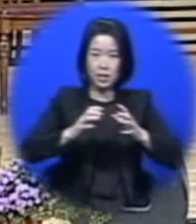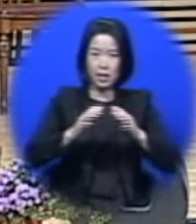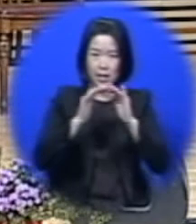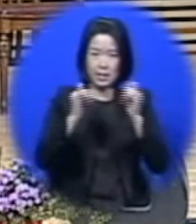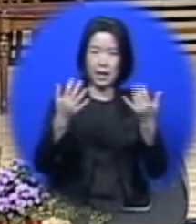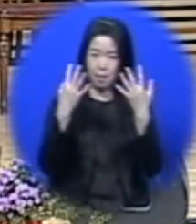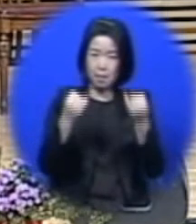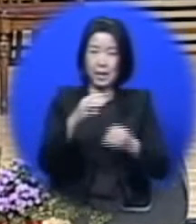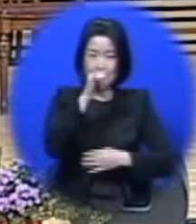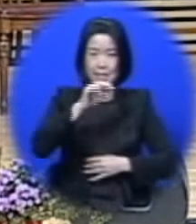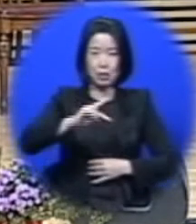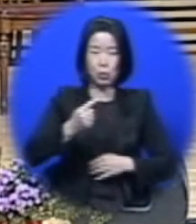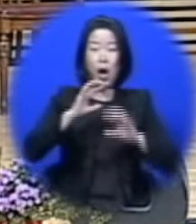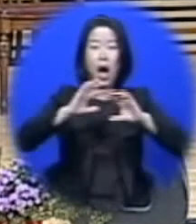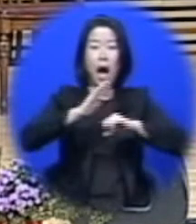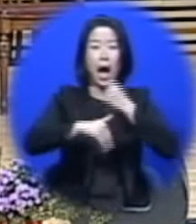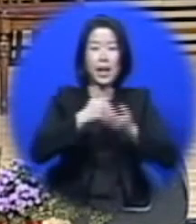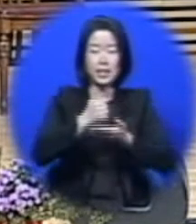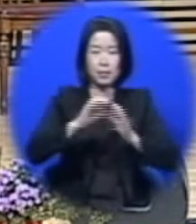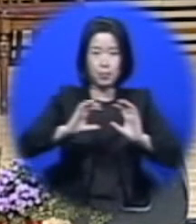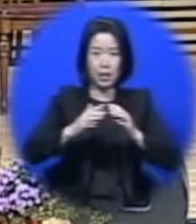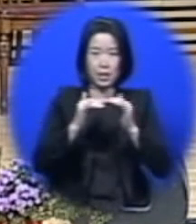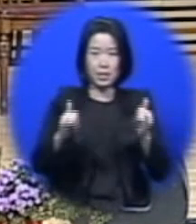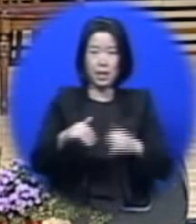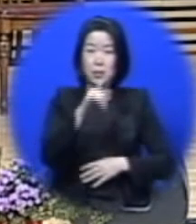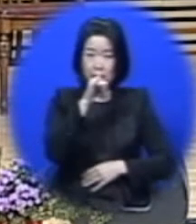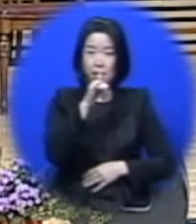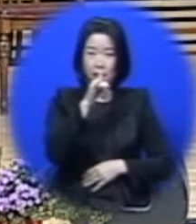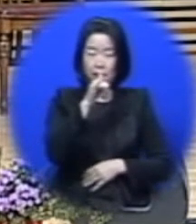많아도 하나님 나라 사람이 있다.